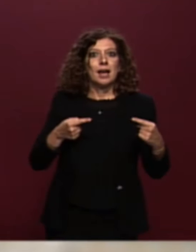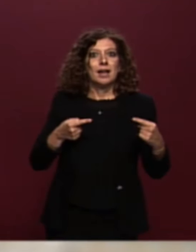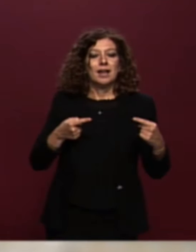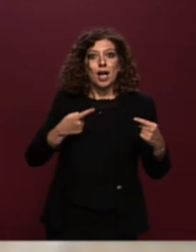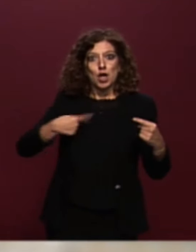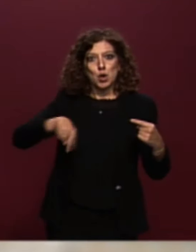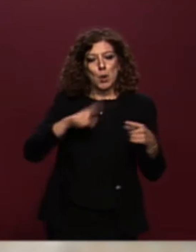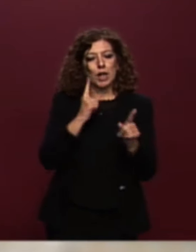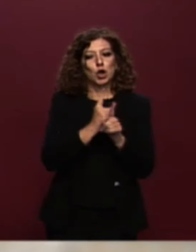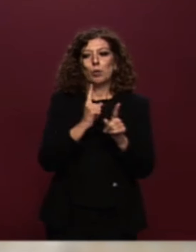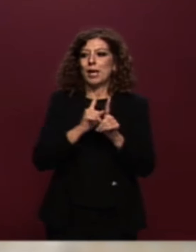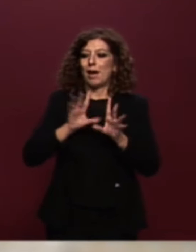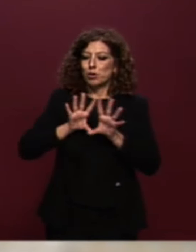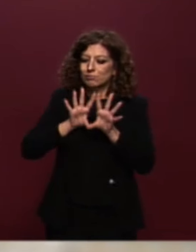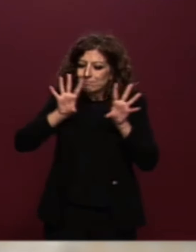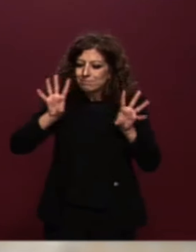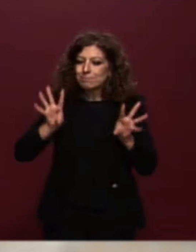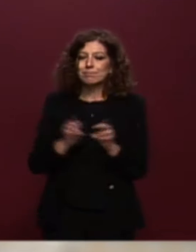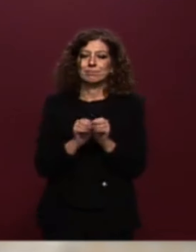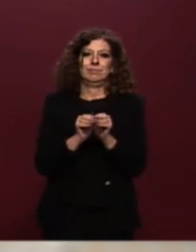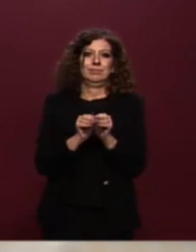tutti uniti. Grazie.